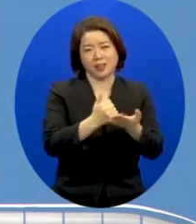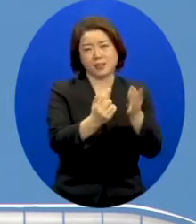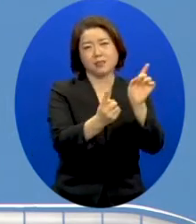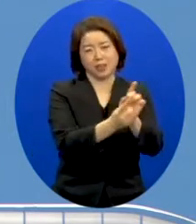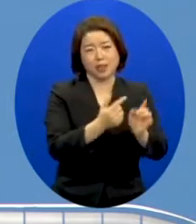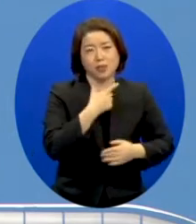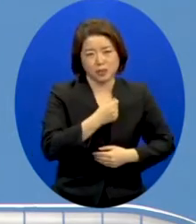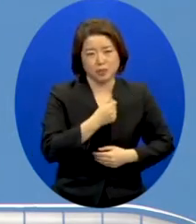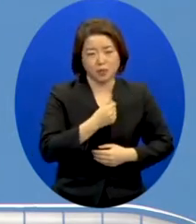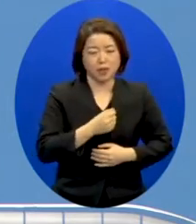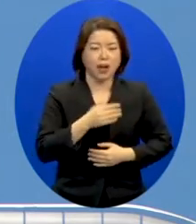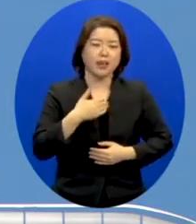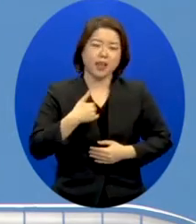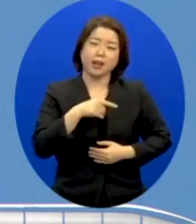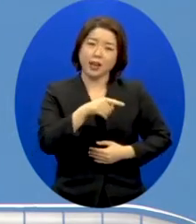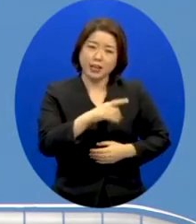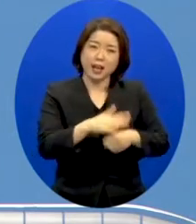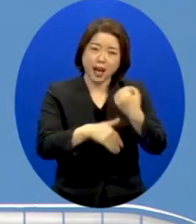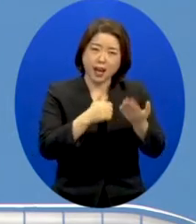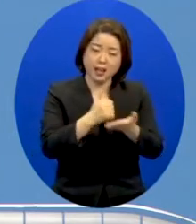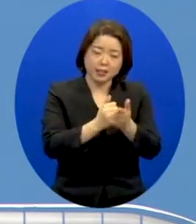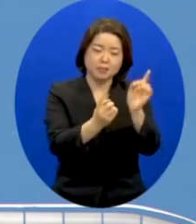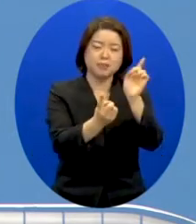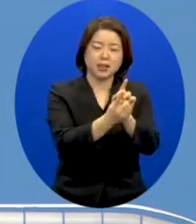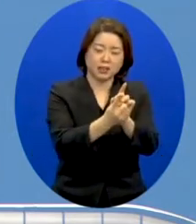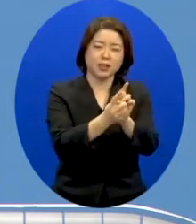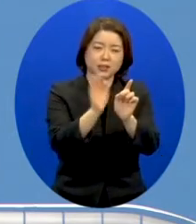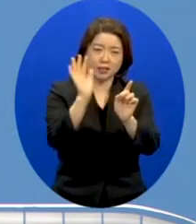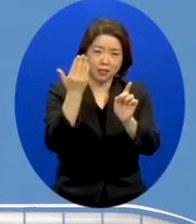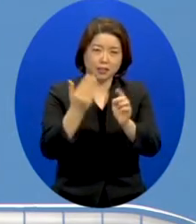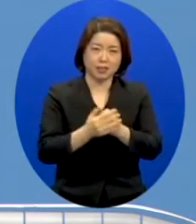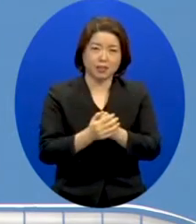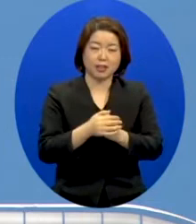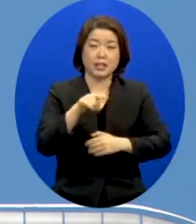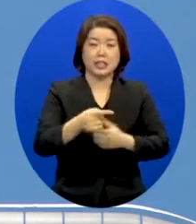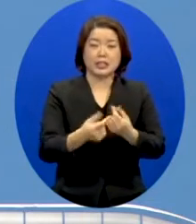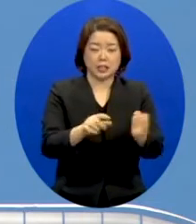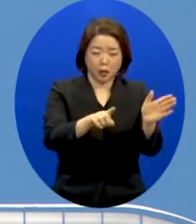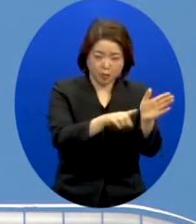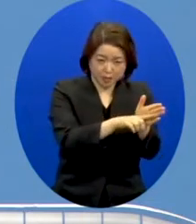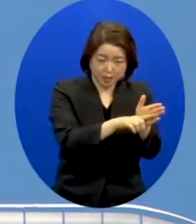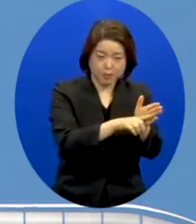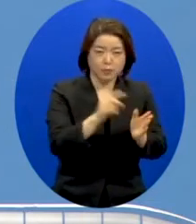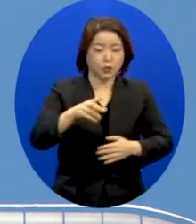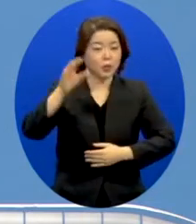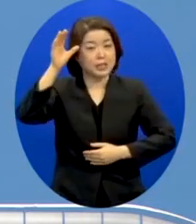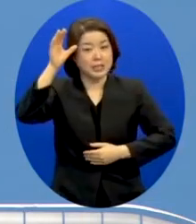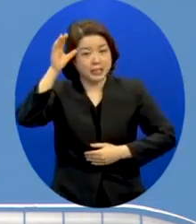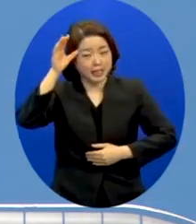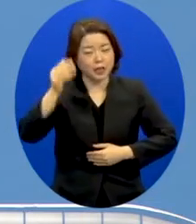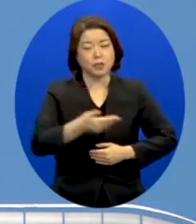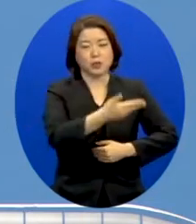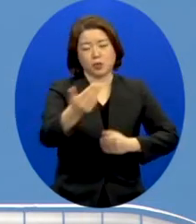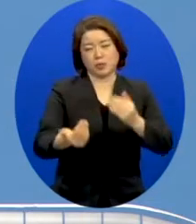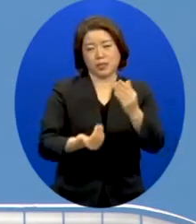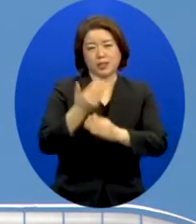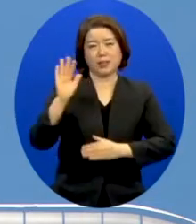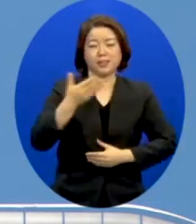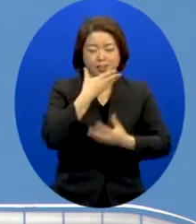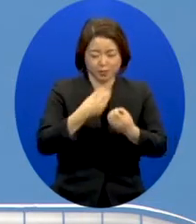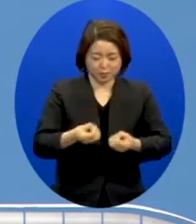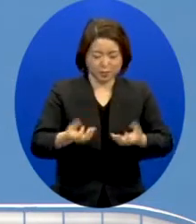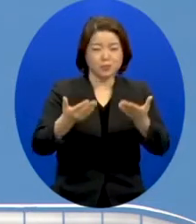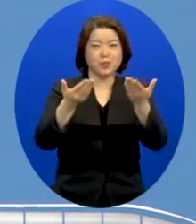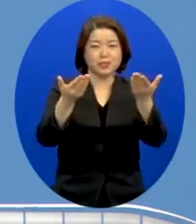내가 이해 하나님을 정말 만나야 하는데 그런 믿음과 기대감이 여러분에게 있게 되기를 축복합니다